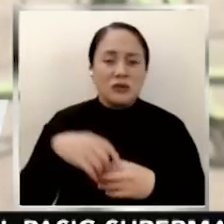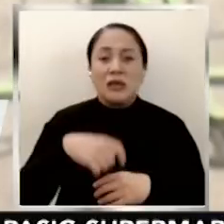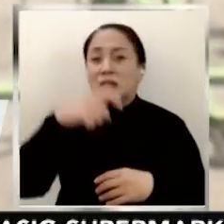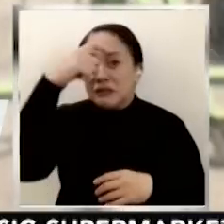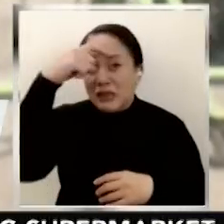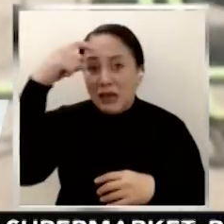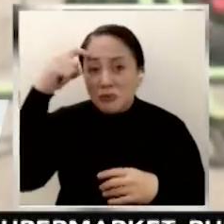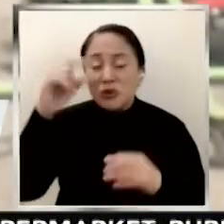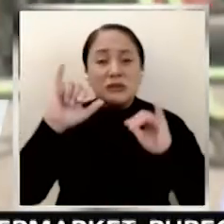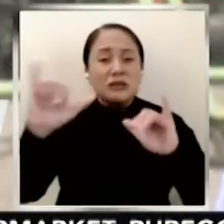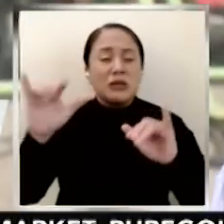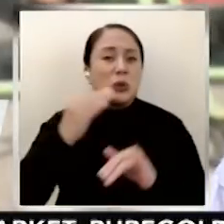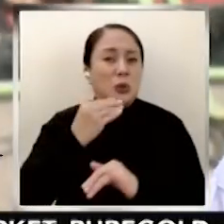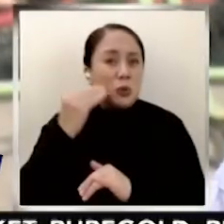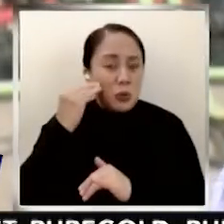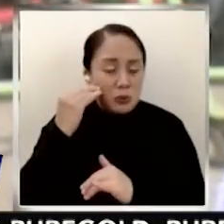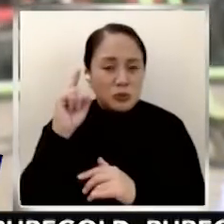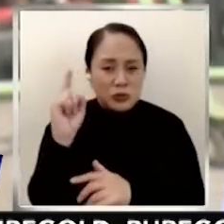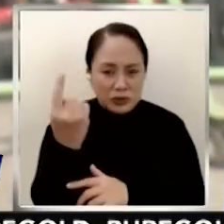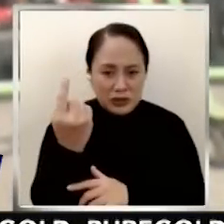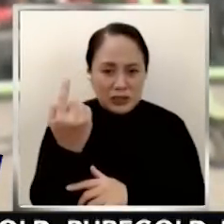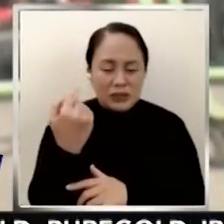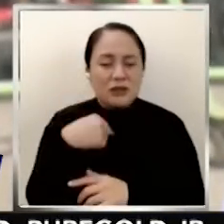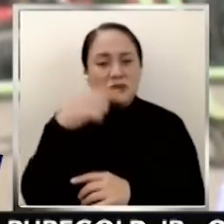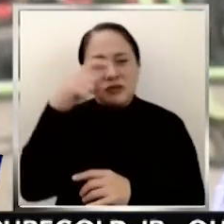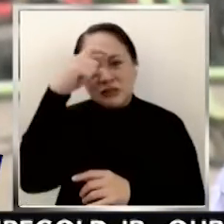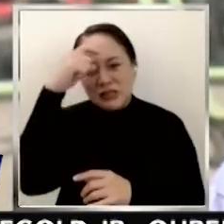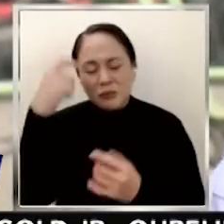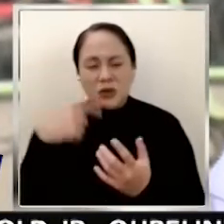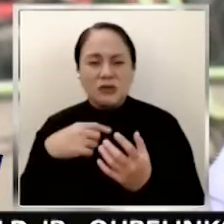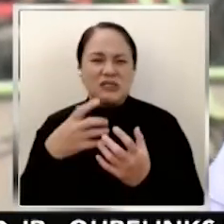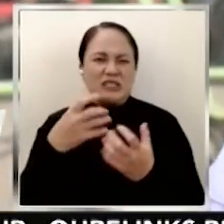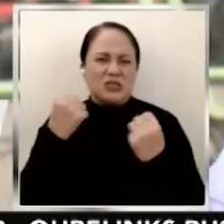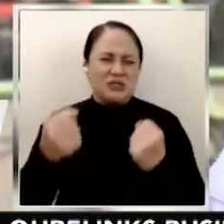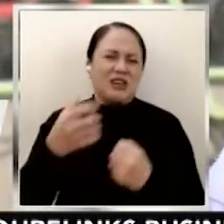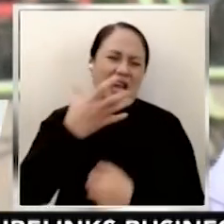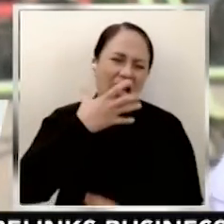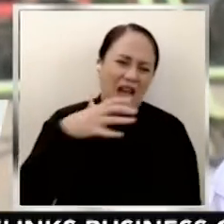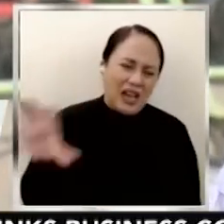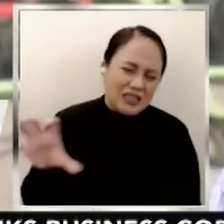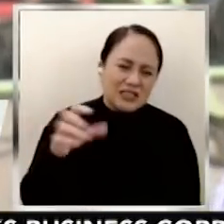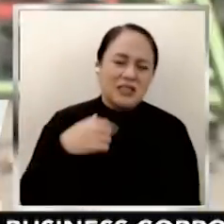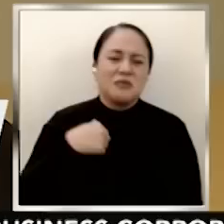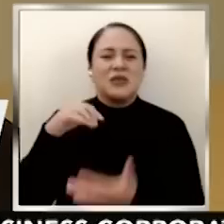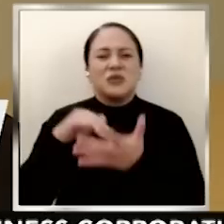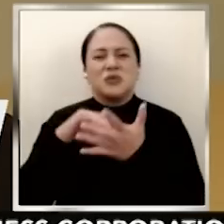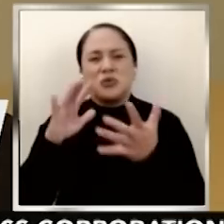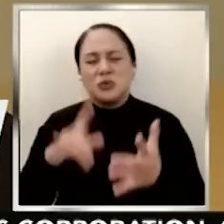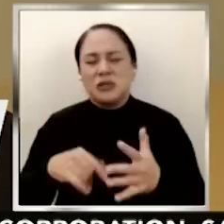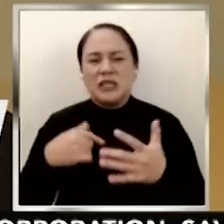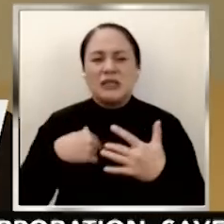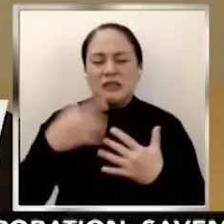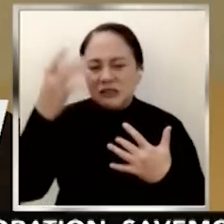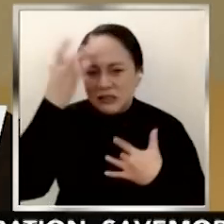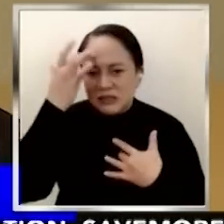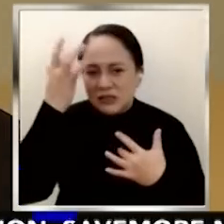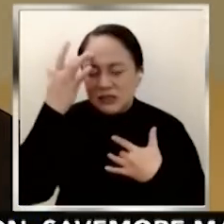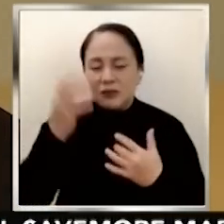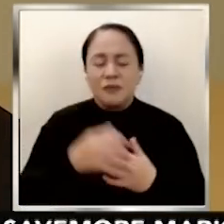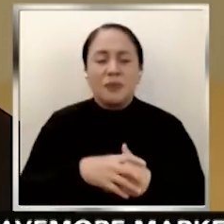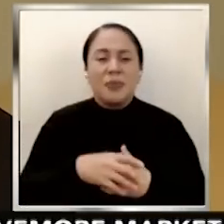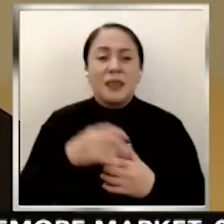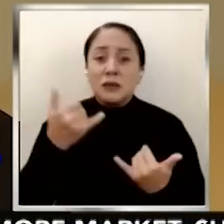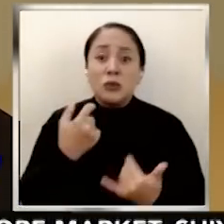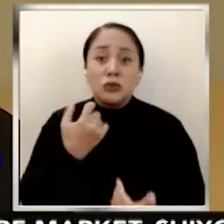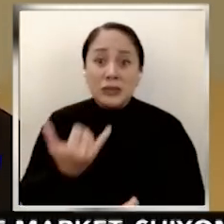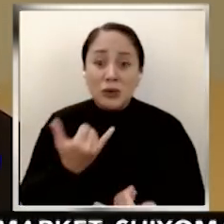Pag summer, lalo mainit. Ang mga estudyante, nagkakasakit. Kahit kakainom ko lang po ng